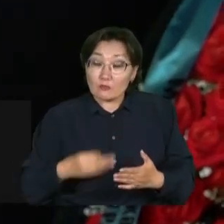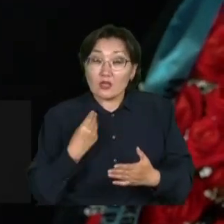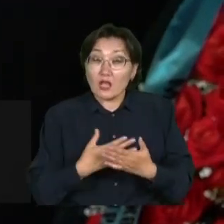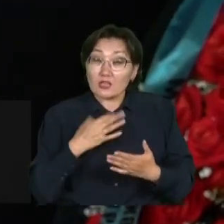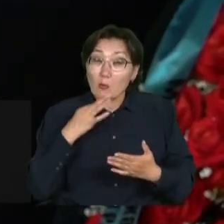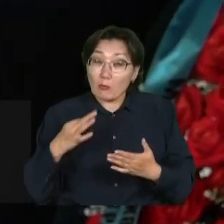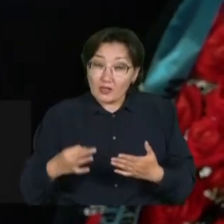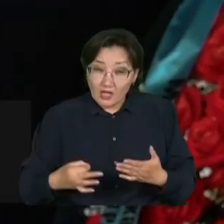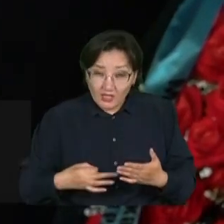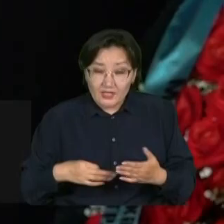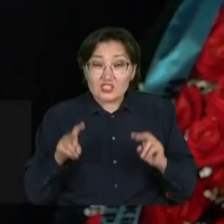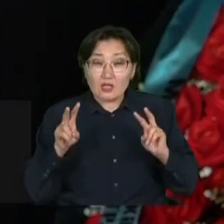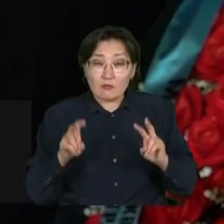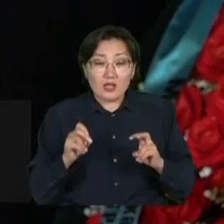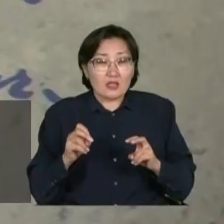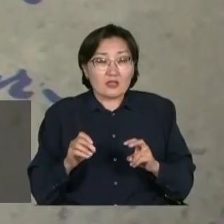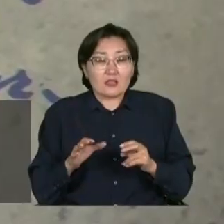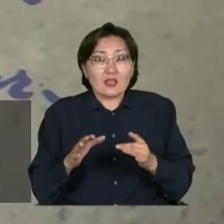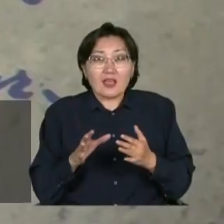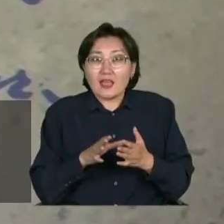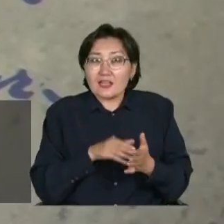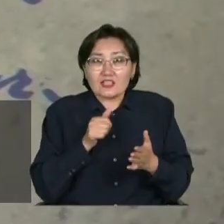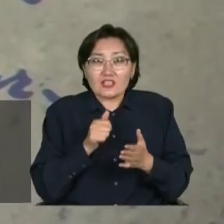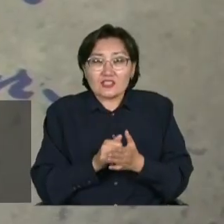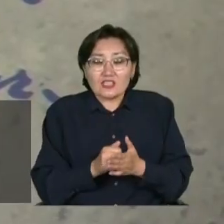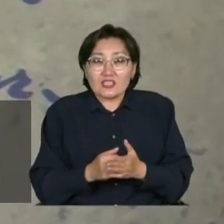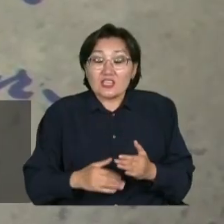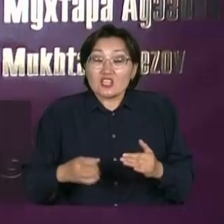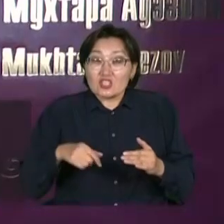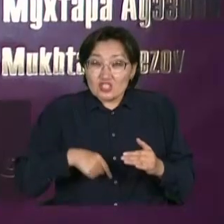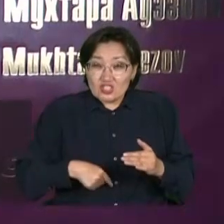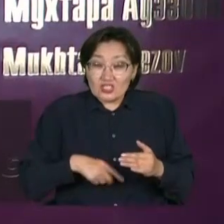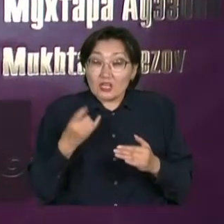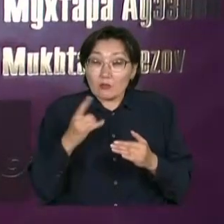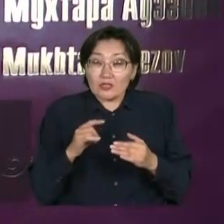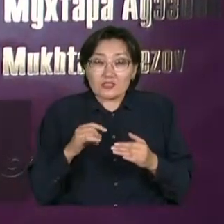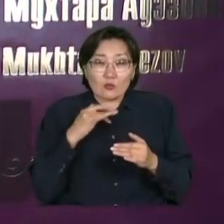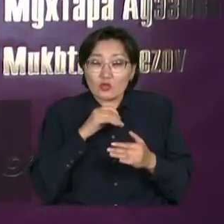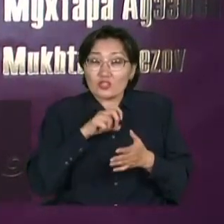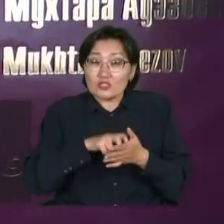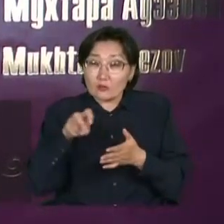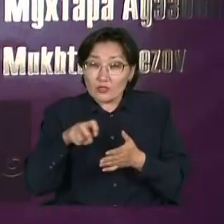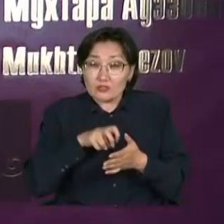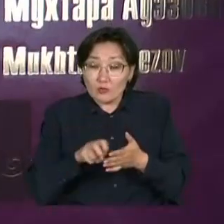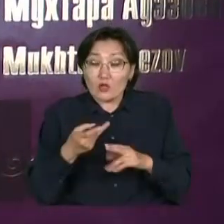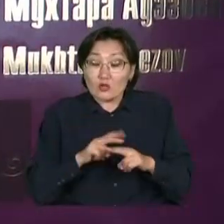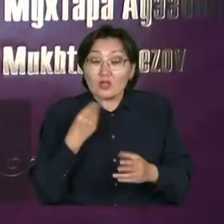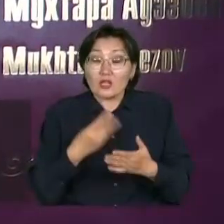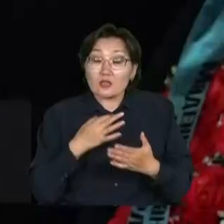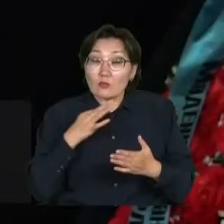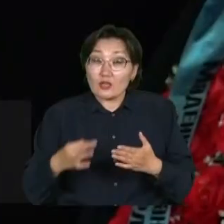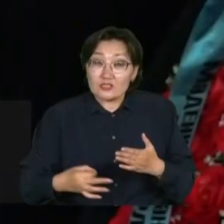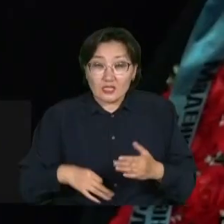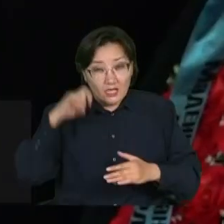деп әлі хат танымаған баласына талай хат жазған. Міне сол алтын баласы әкесінің сенімін ақтады.